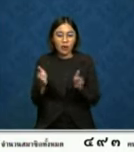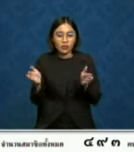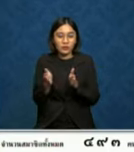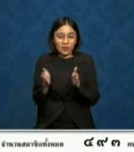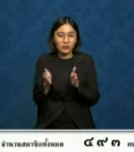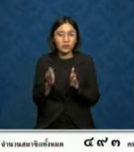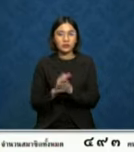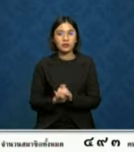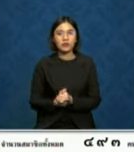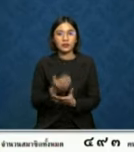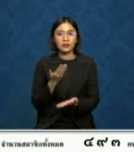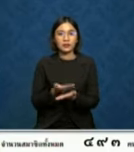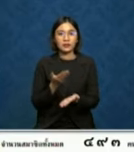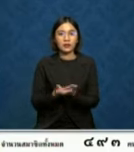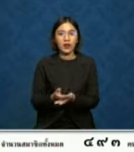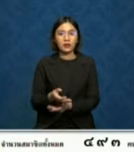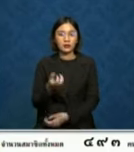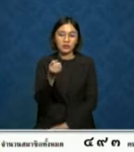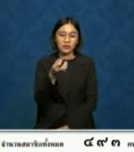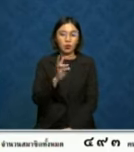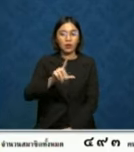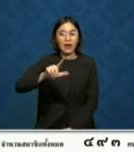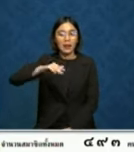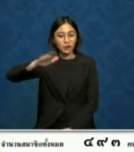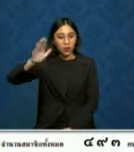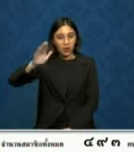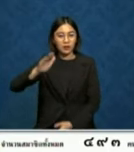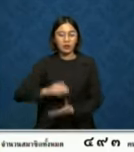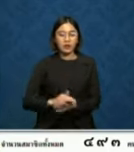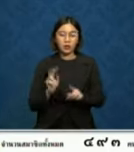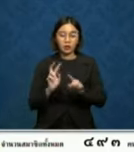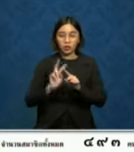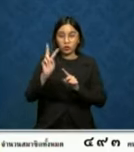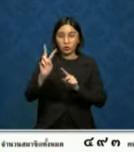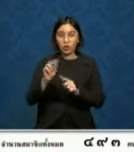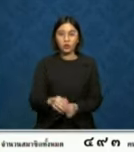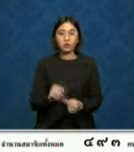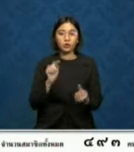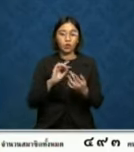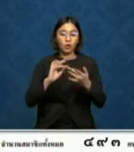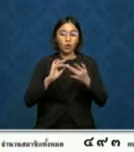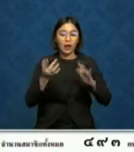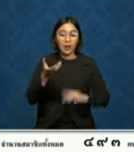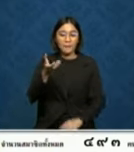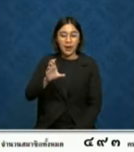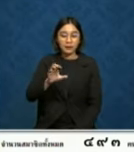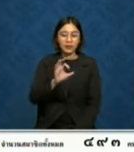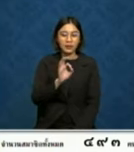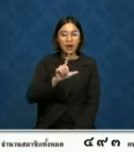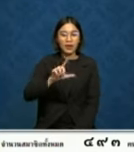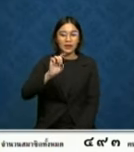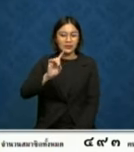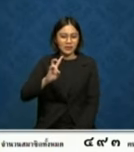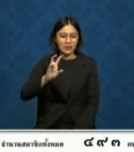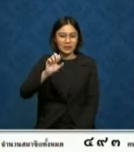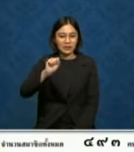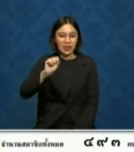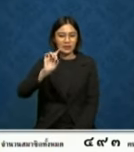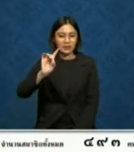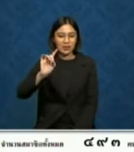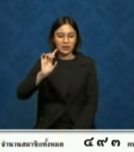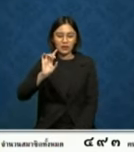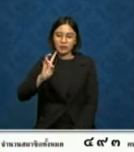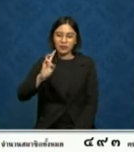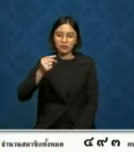ๆจำนวนเงิน 16ล้านกว่าบาทข้อ 2ครับสื่อโซเชียล977